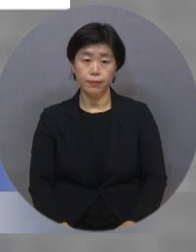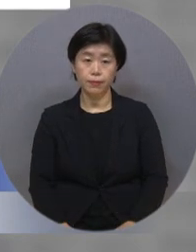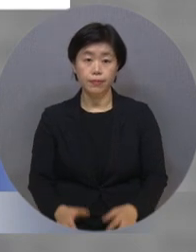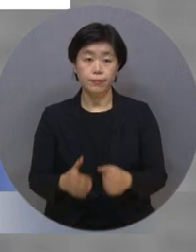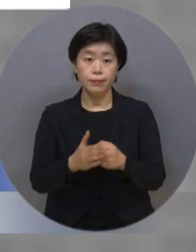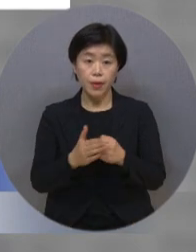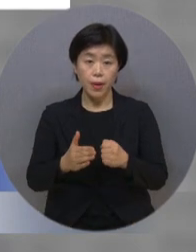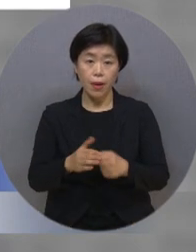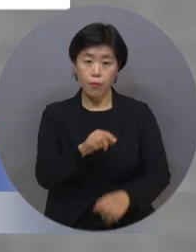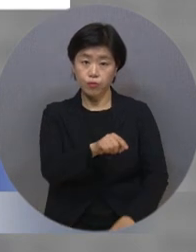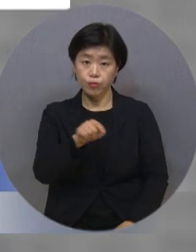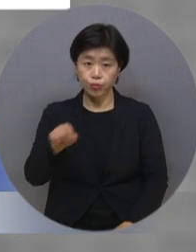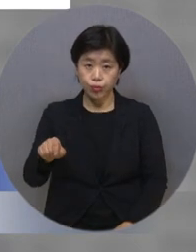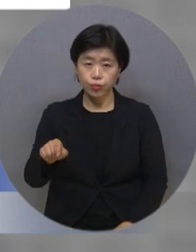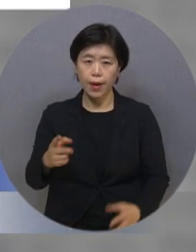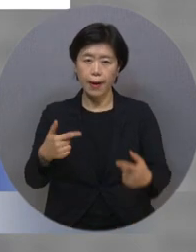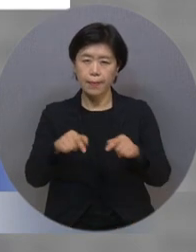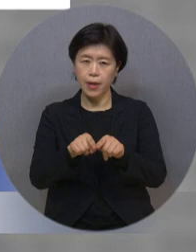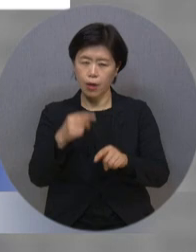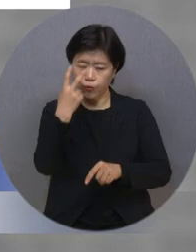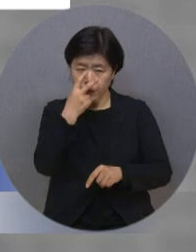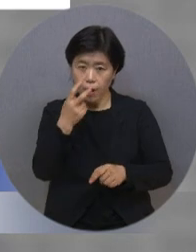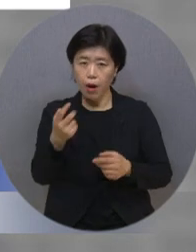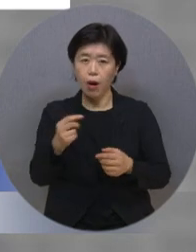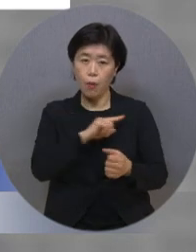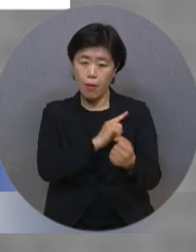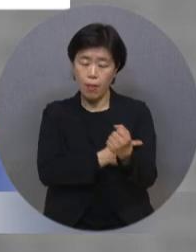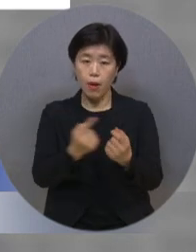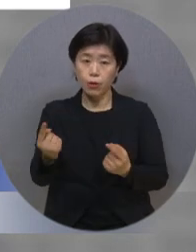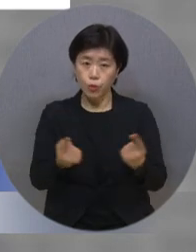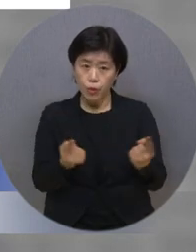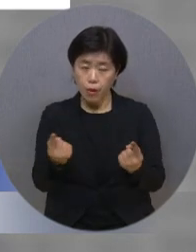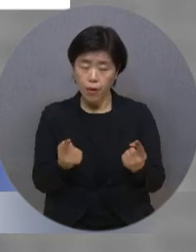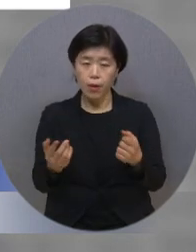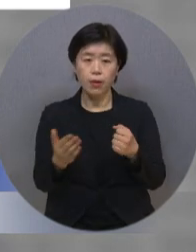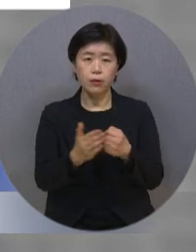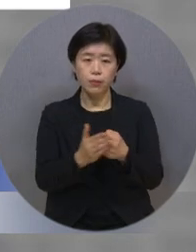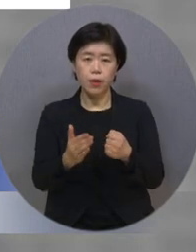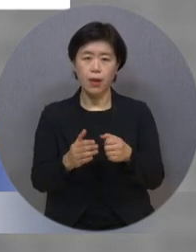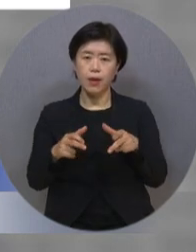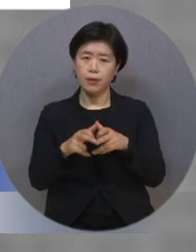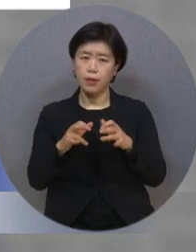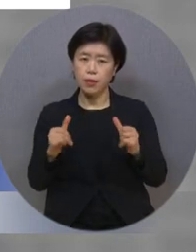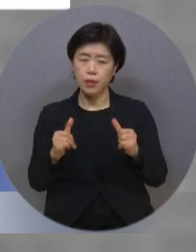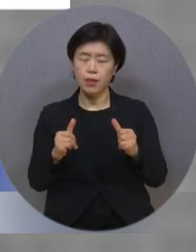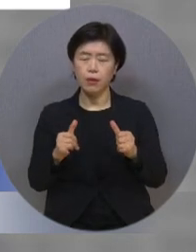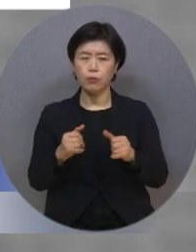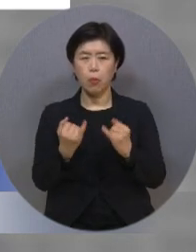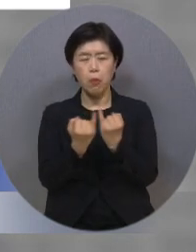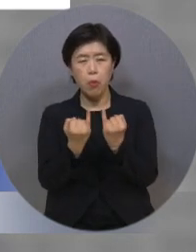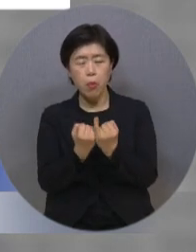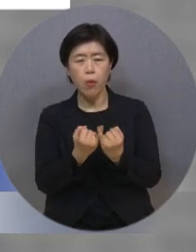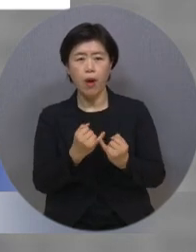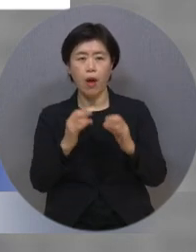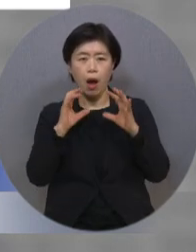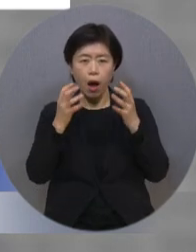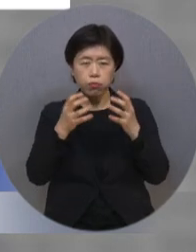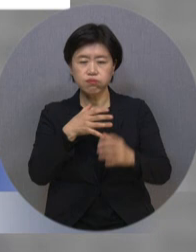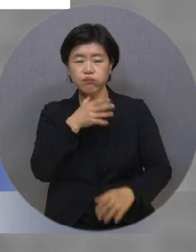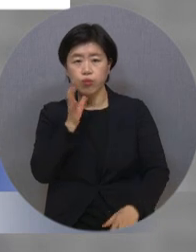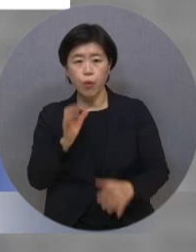가운데 검경수사권 조정으로 인해서 장애인과 아동 노인 등이 사회적 약자들이